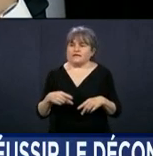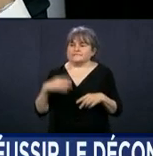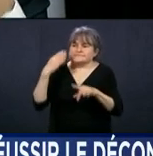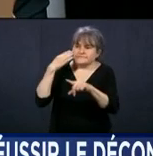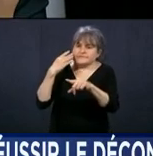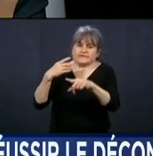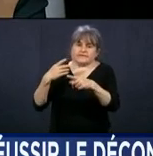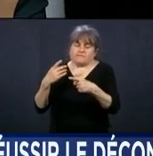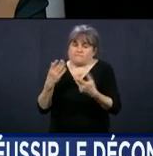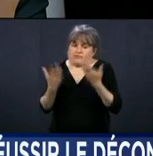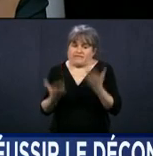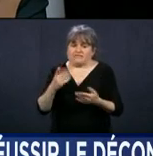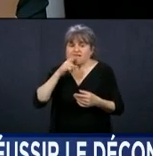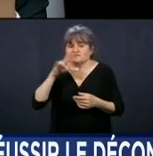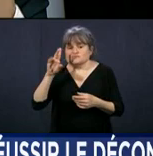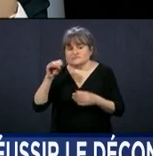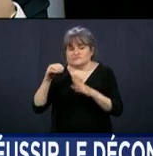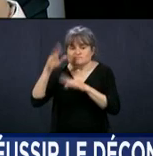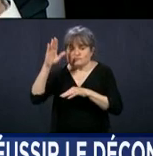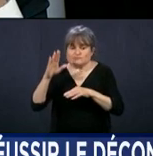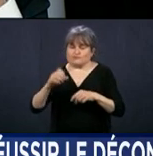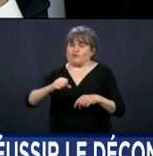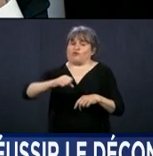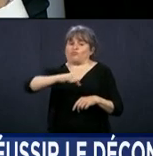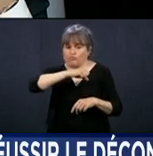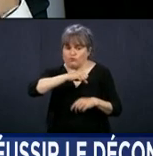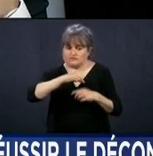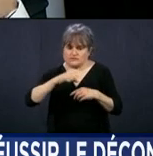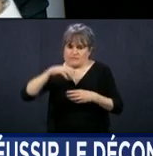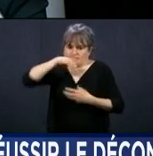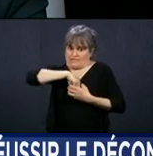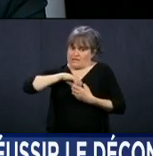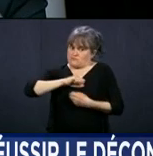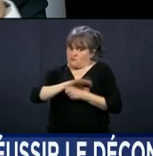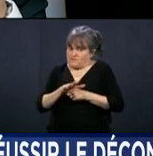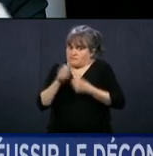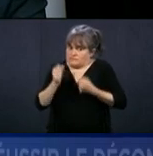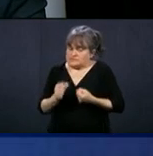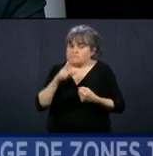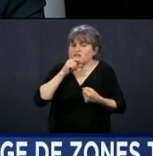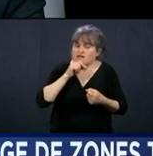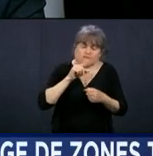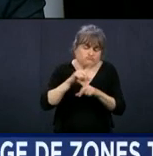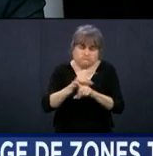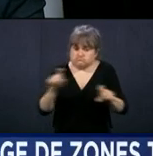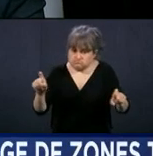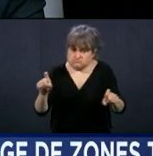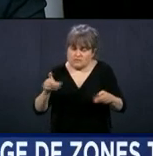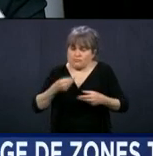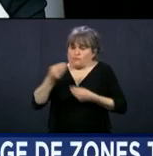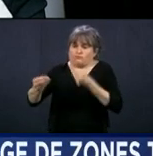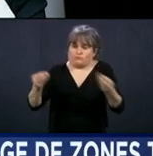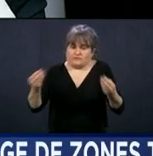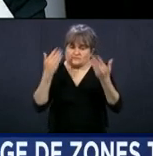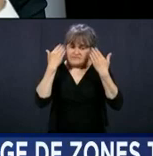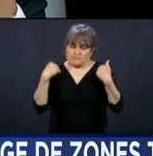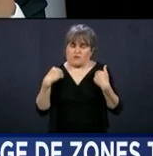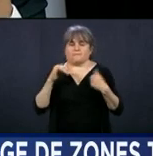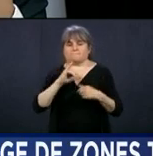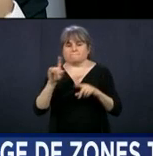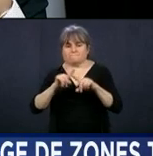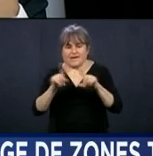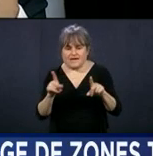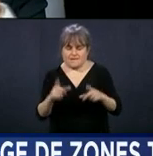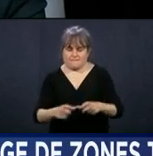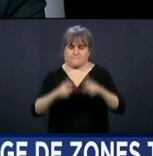compte, c'est comme pour protéger les autres. Et, la protection individuelle, elle n'est pas démontrée. C'est parce qu'on veut surtout